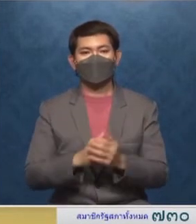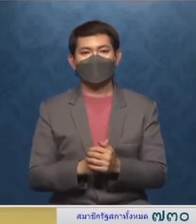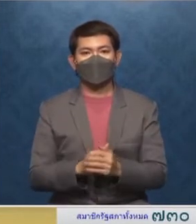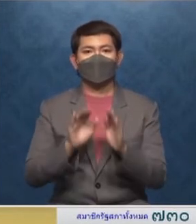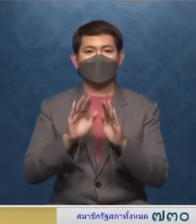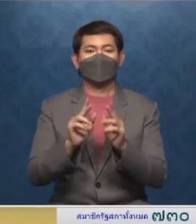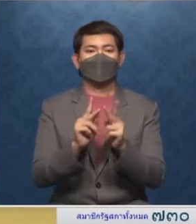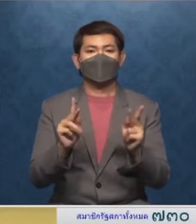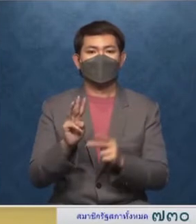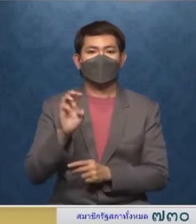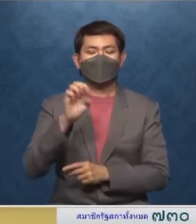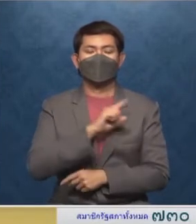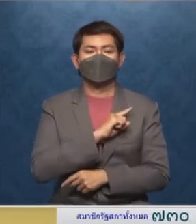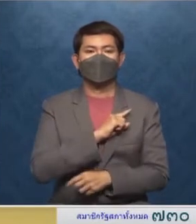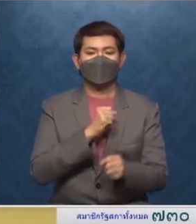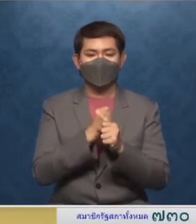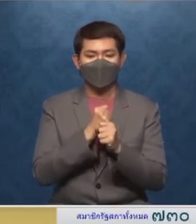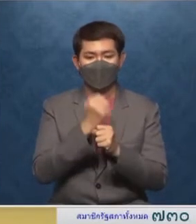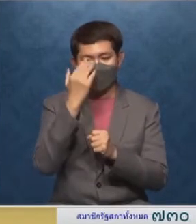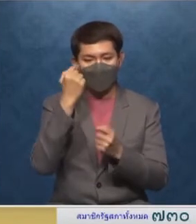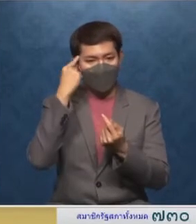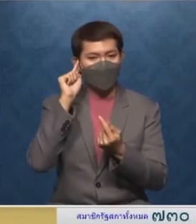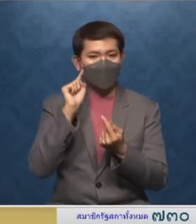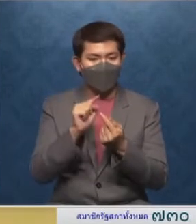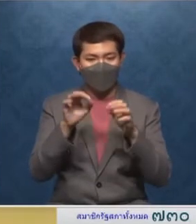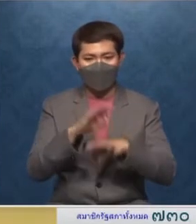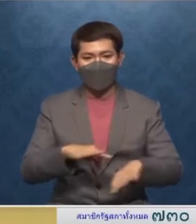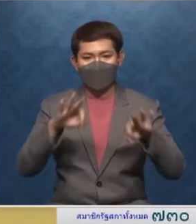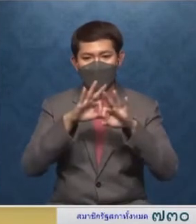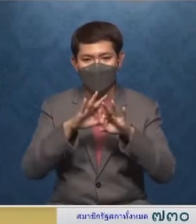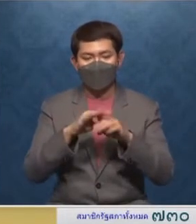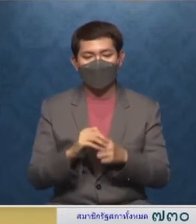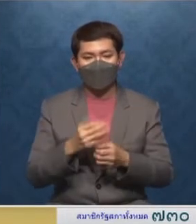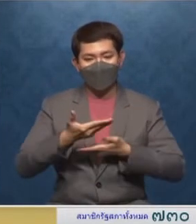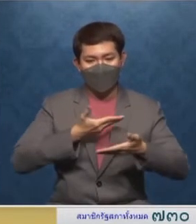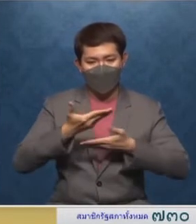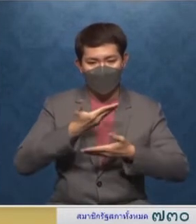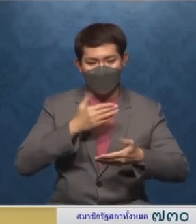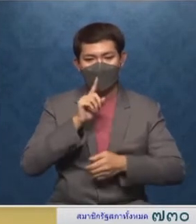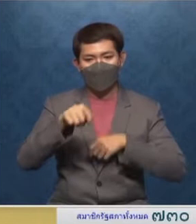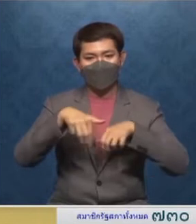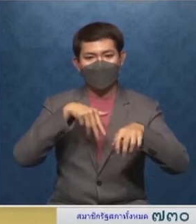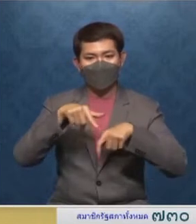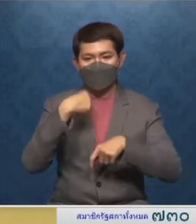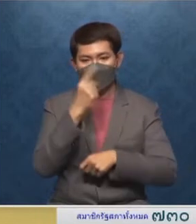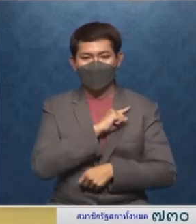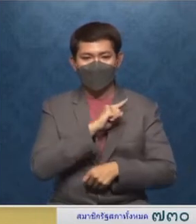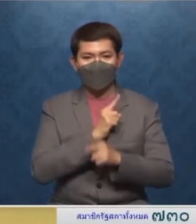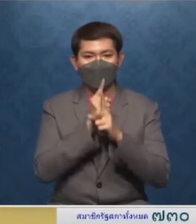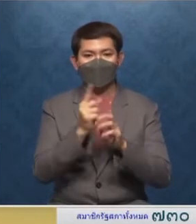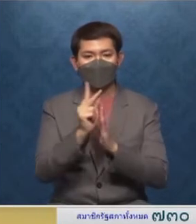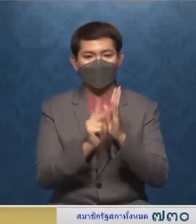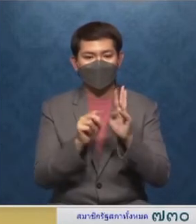ากกรรมการวิสามัญด้วยว่าขอให้คำนึงถึงความสำคัญของการรับฟังความคิดเห็นของผู้เกี่ยวข้องตามมา